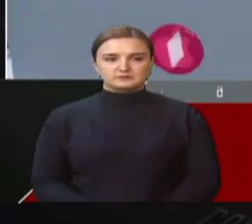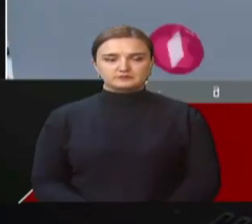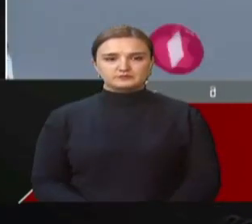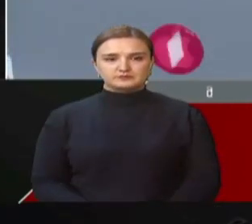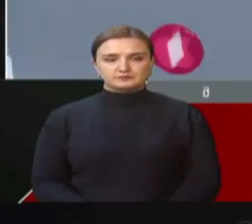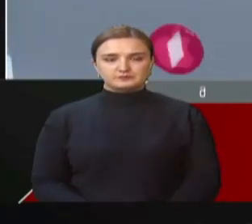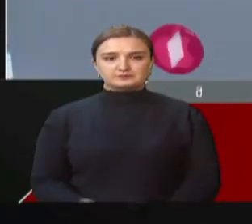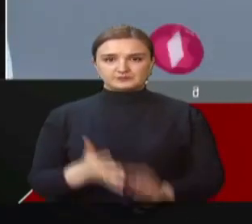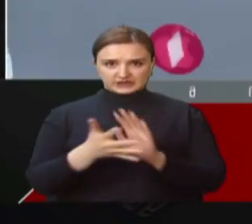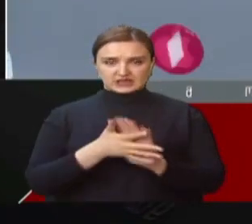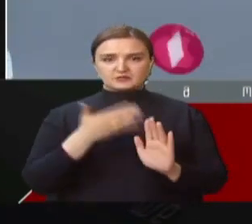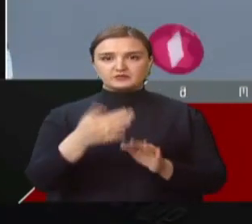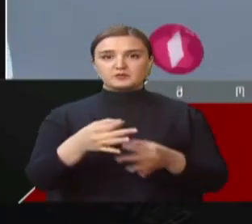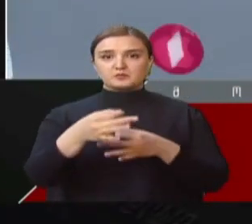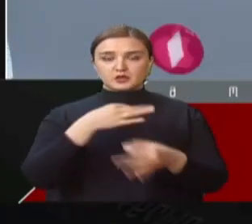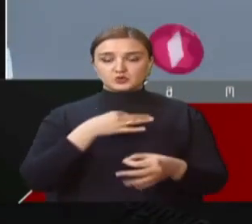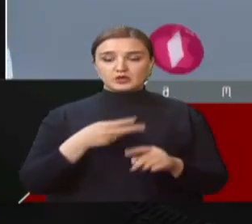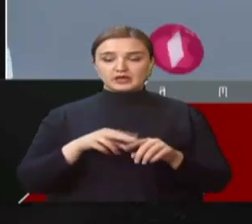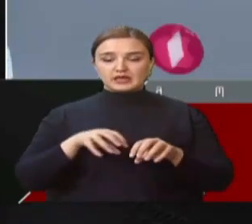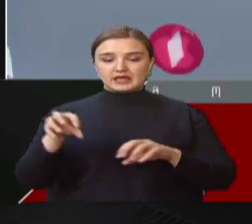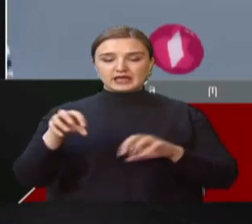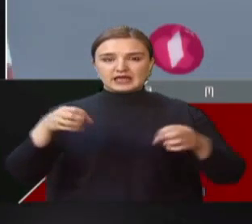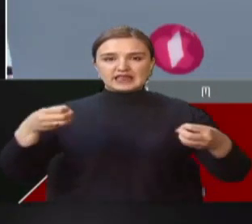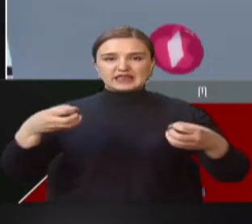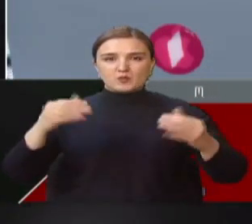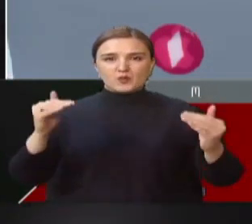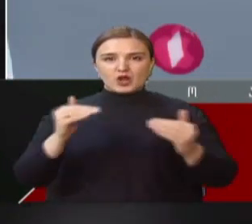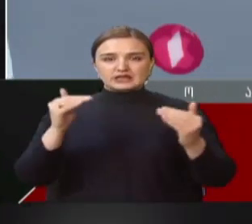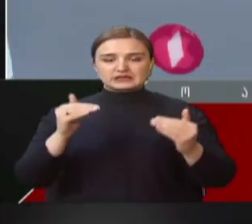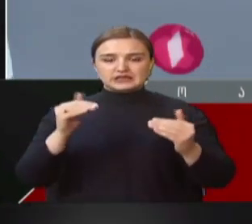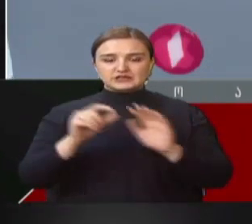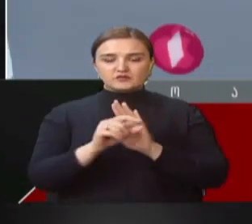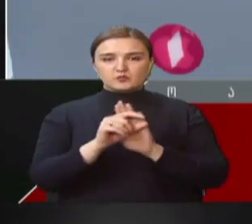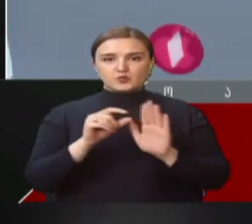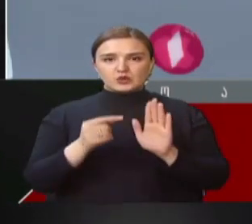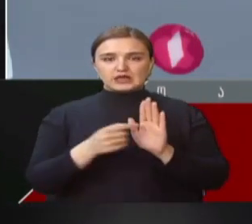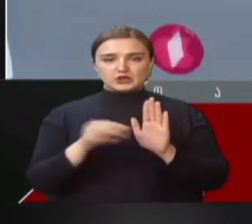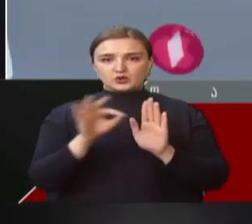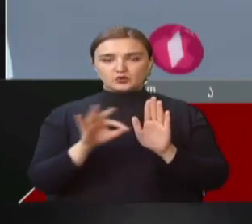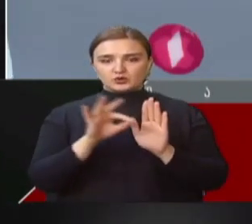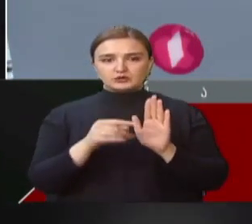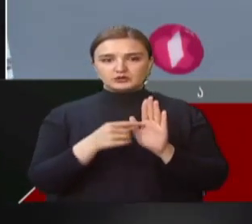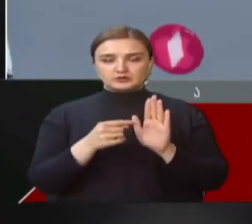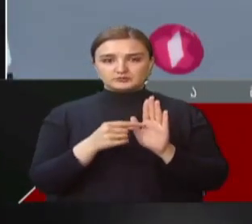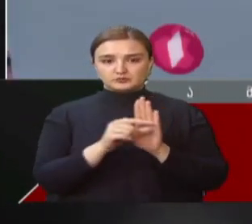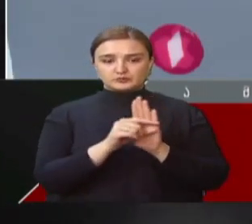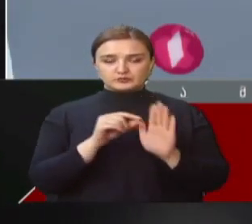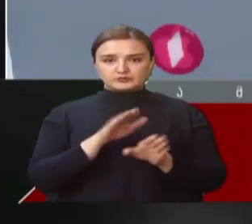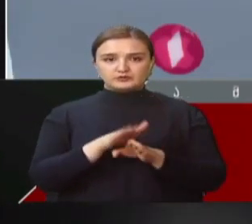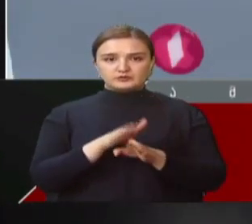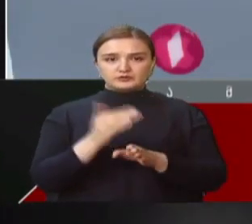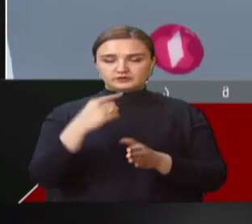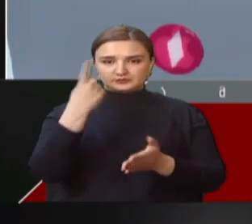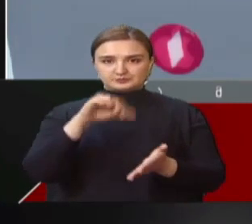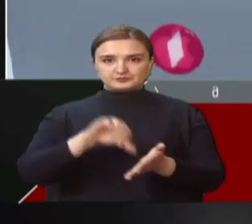თქვენი პასუხი დეპოლარიზაციის პუნქტი რომელიც 12 რეკომენდაციაში ერთ-ერთია აი ამ პუნქტის შესრულებაში